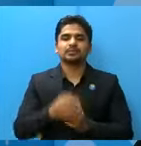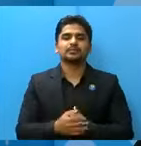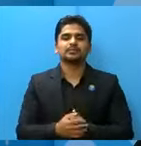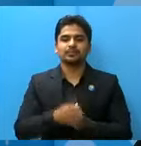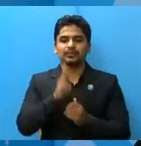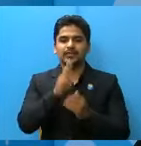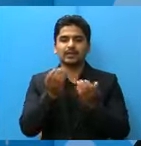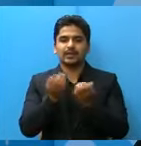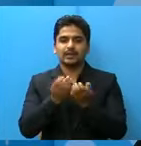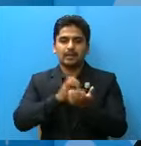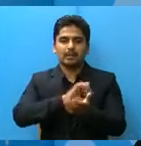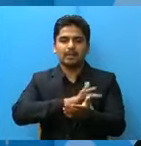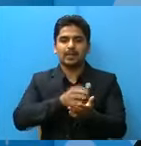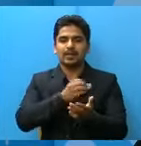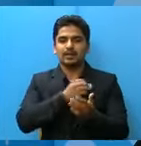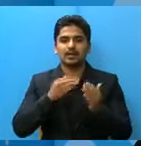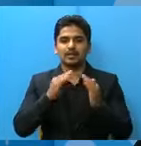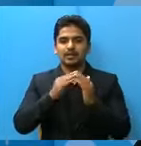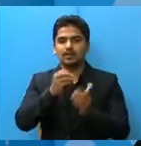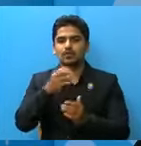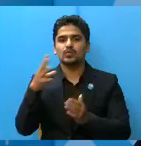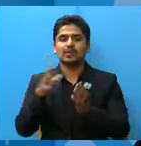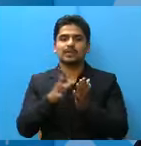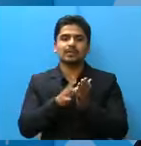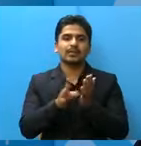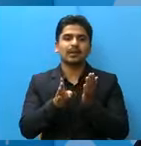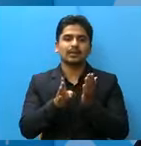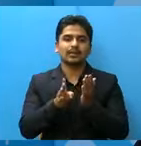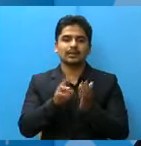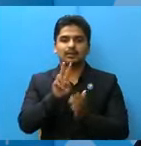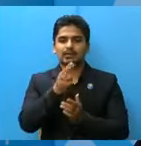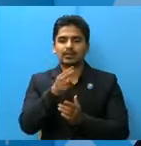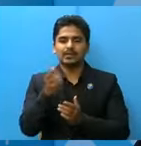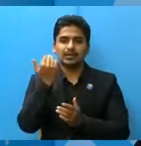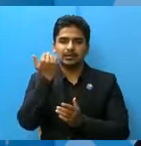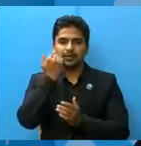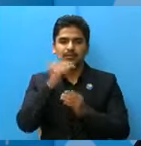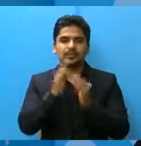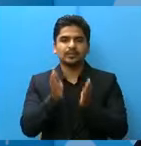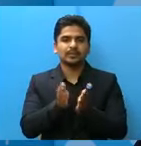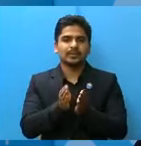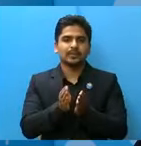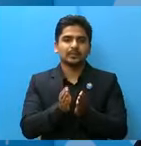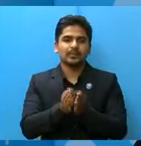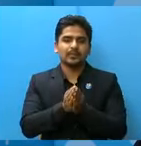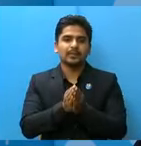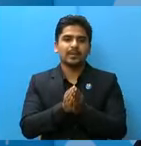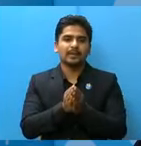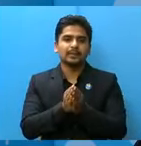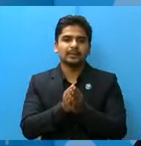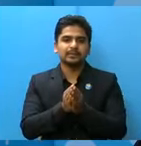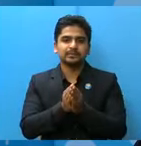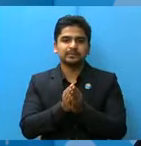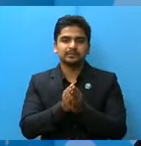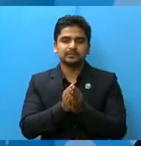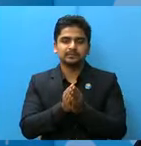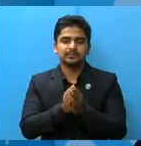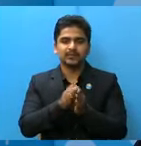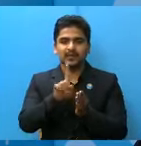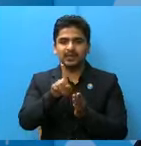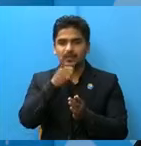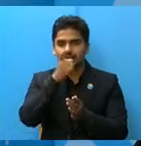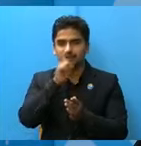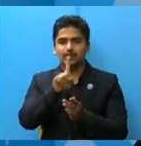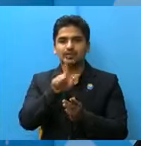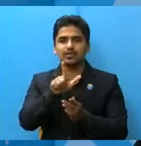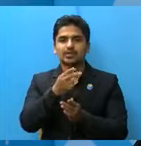एसे गरी प्रादेशिक अस्पताल शूर्खेत वाट दोई जना पुरुष गरी जम्मा एक से